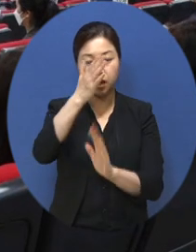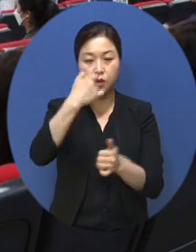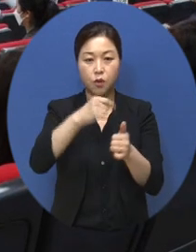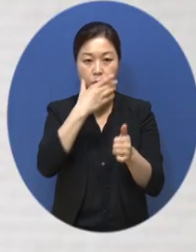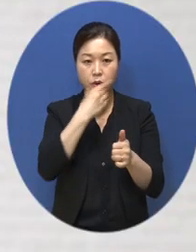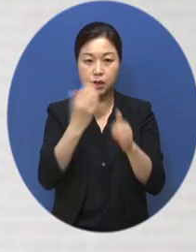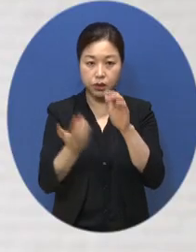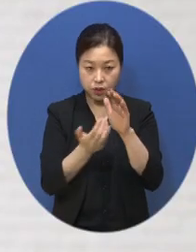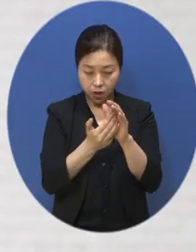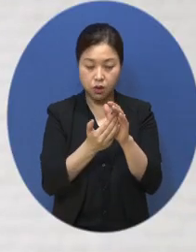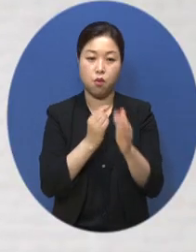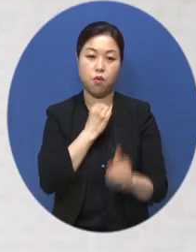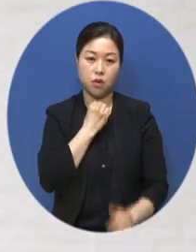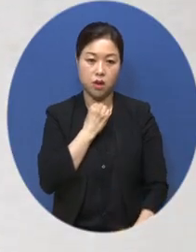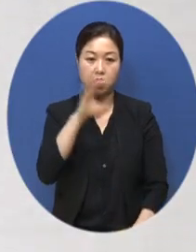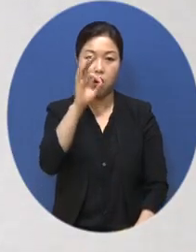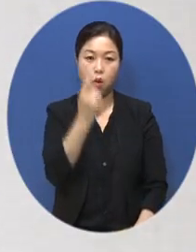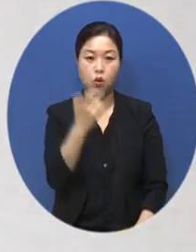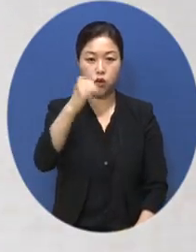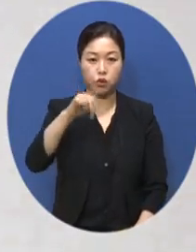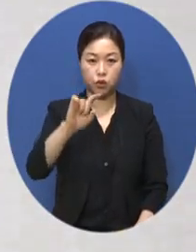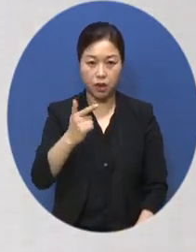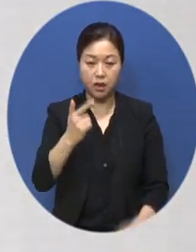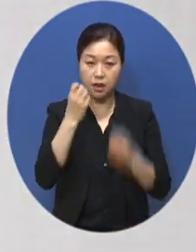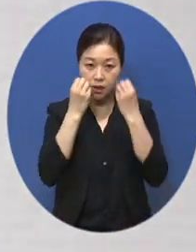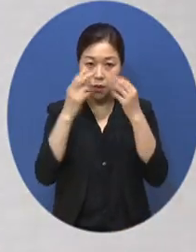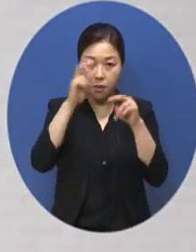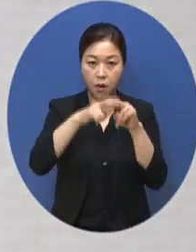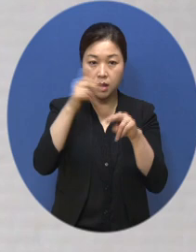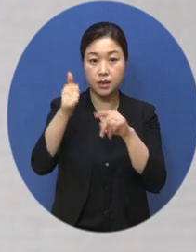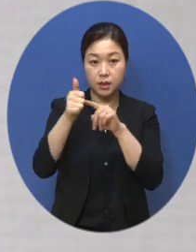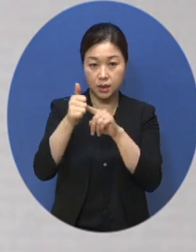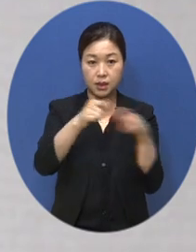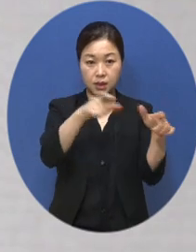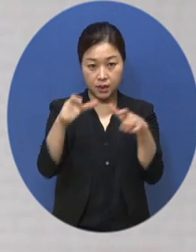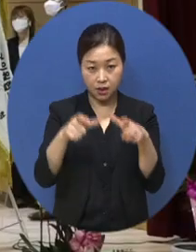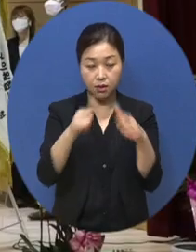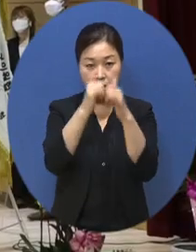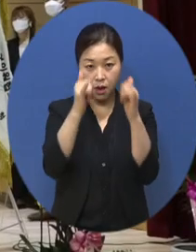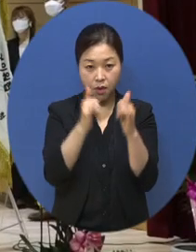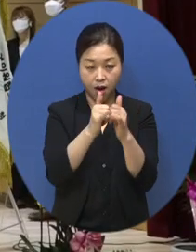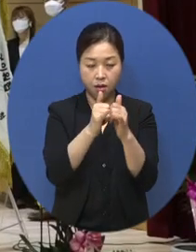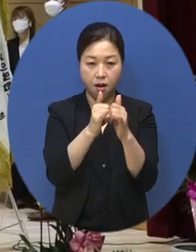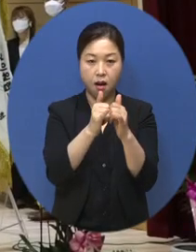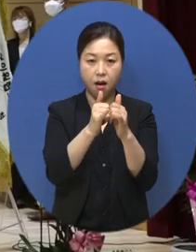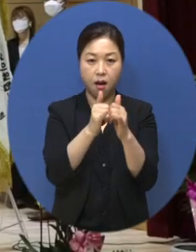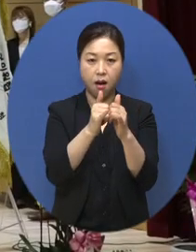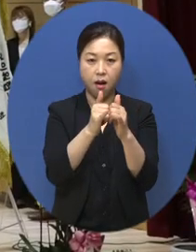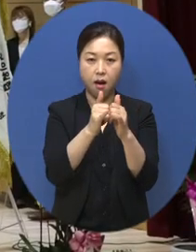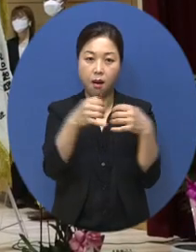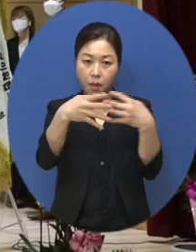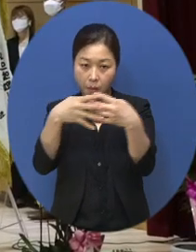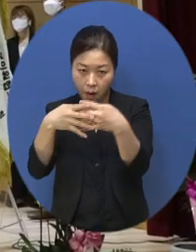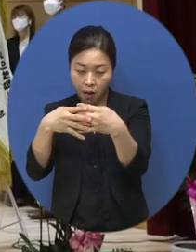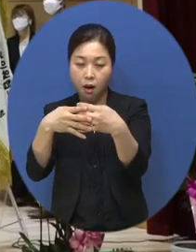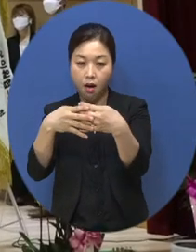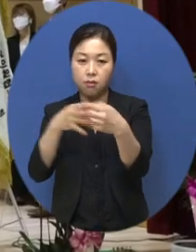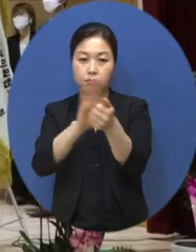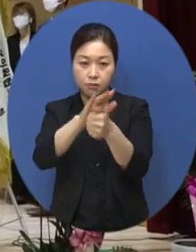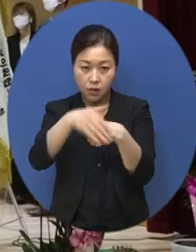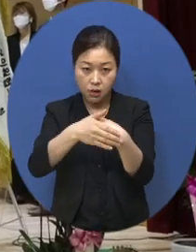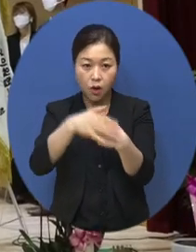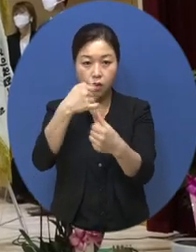실현을 다짐하는 오준환 신임 회장은 지역사회와의 협력을 통한 교육발전에